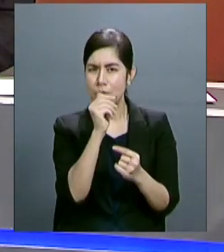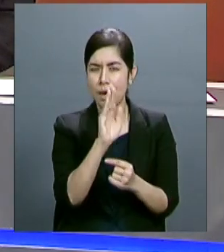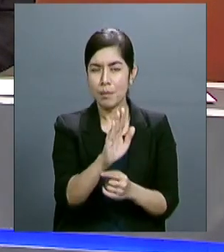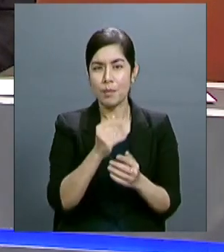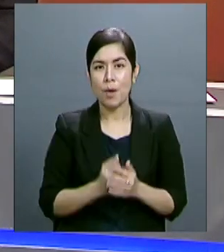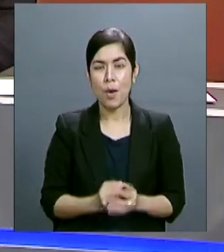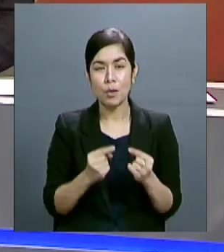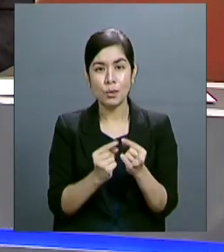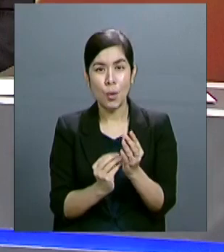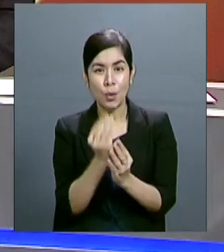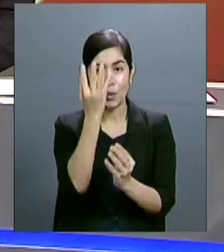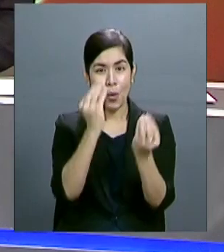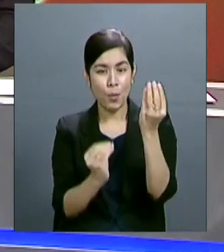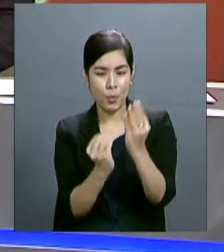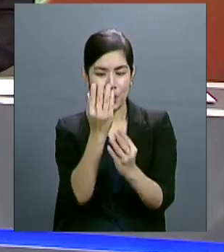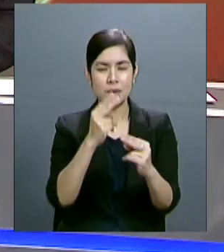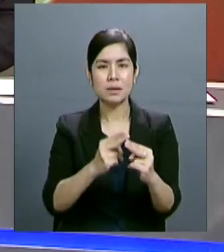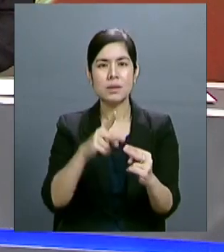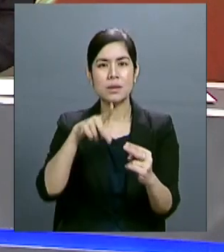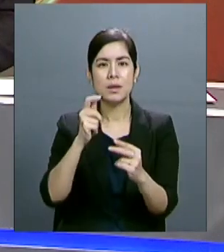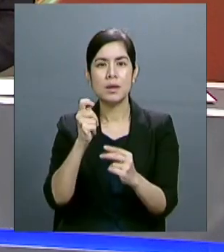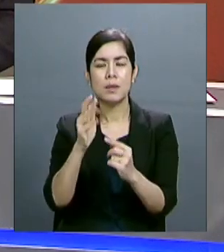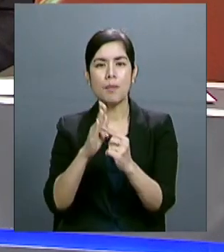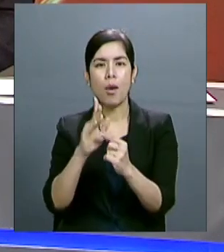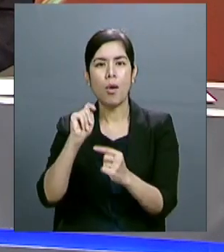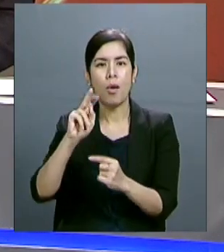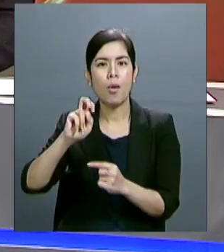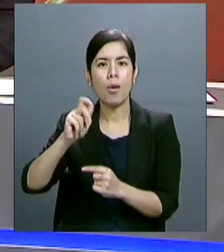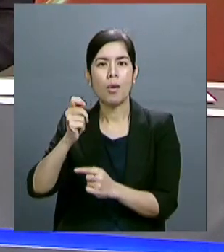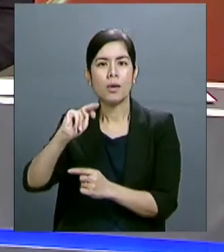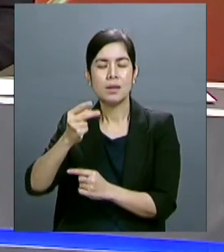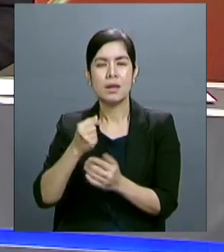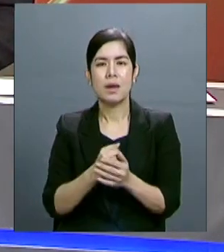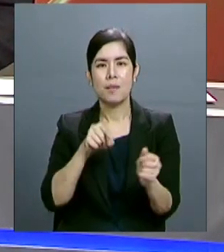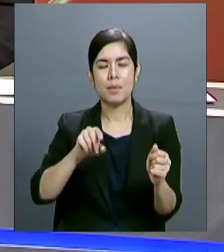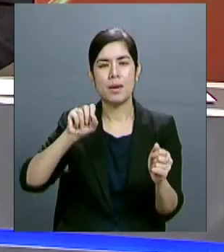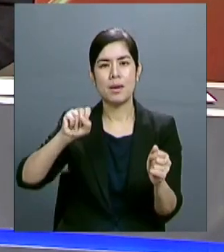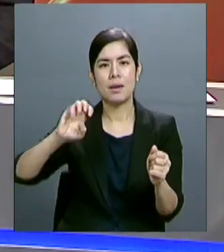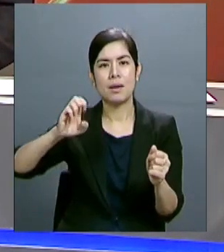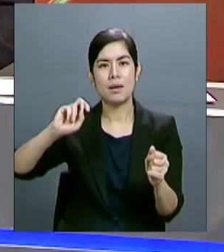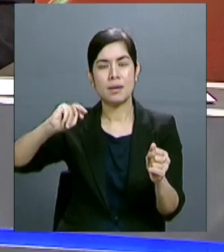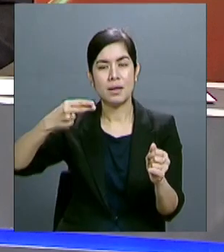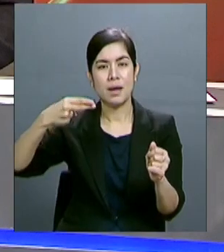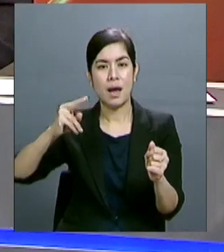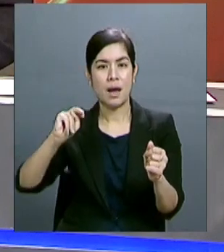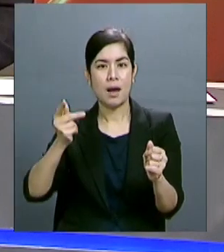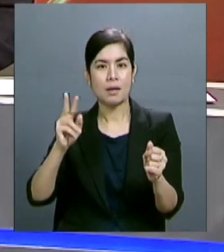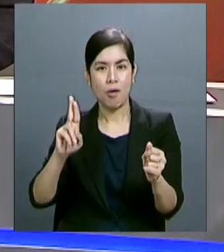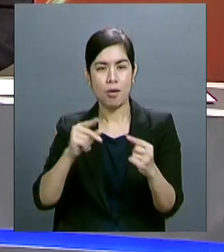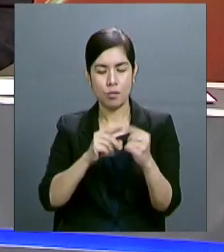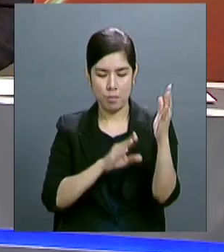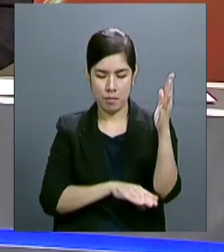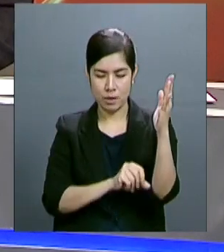อกปอดเทืองกว่า300ไร่ในตำบลรำแดงอำเภอสิงหนครจังหวัดสงขลานะครับเปิดให้นักท่องเที่ยวได้เที่ยวชมกันตล